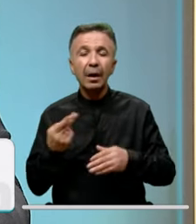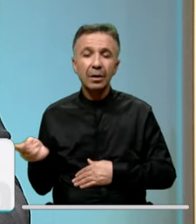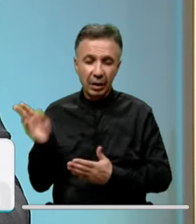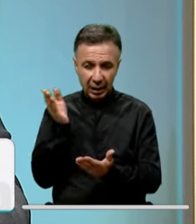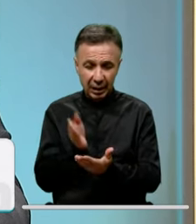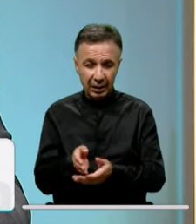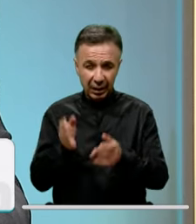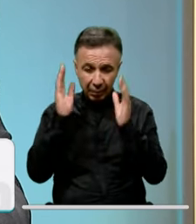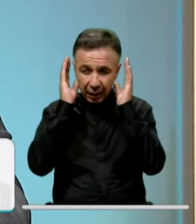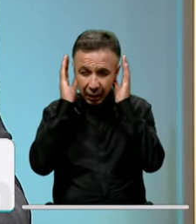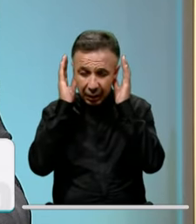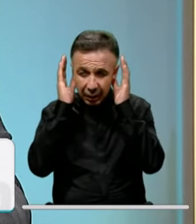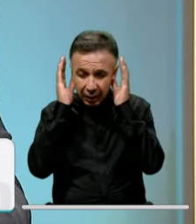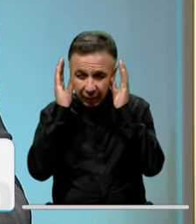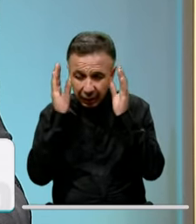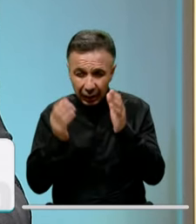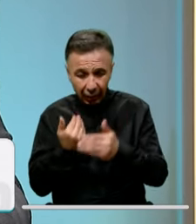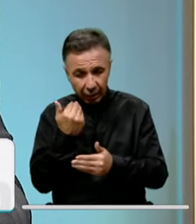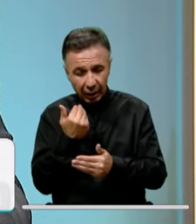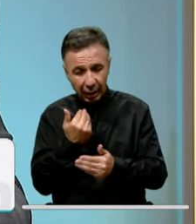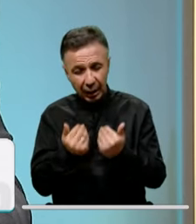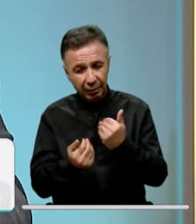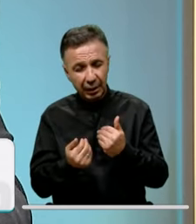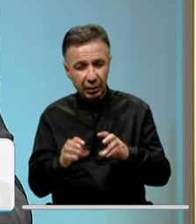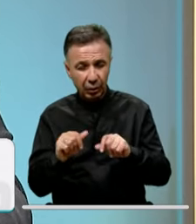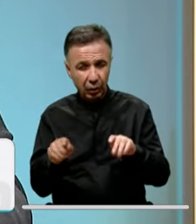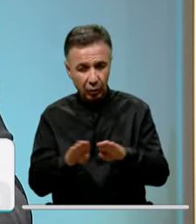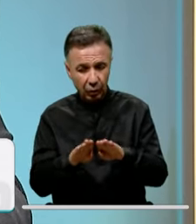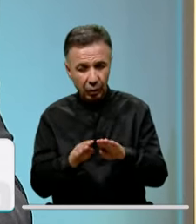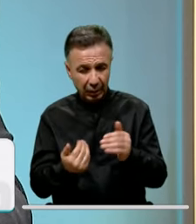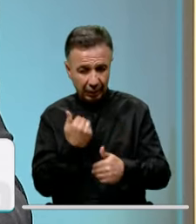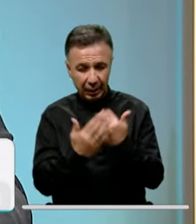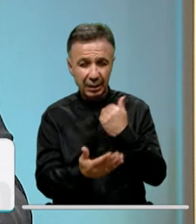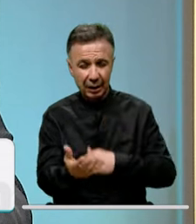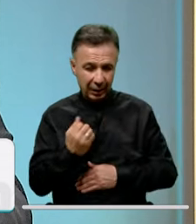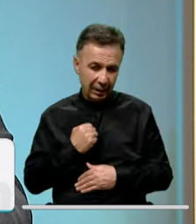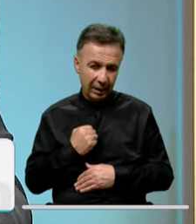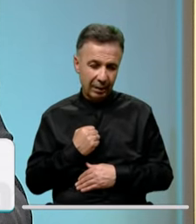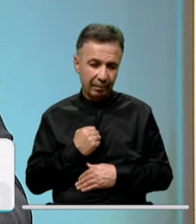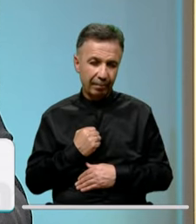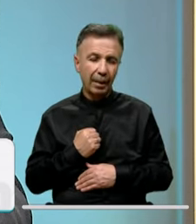ve bayram namazı gibi namazlarda bu söz konusu olabilir. Cuma'da